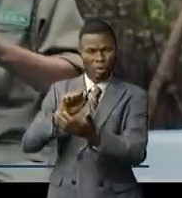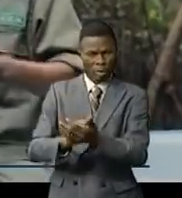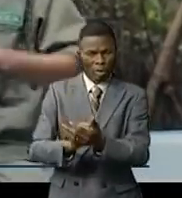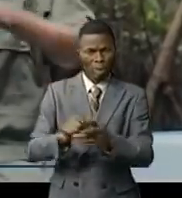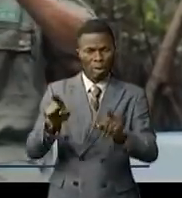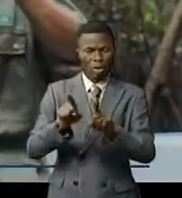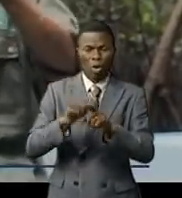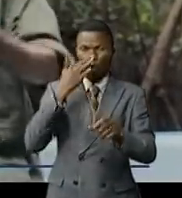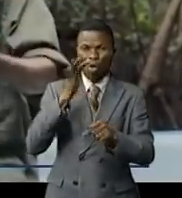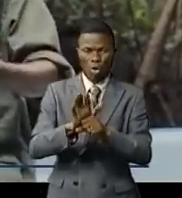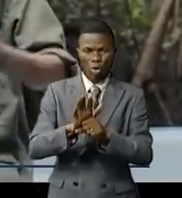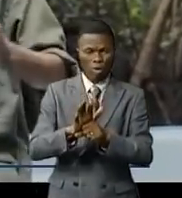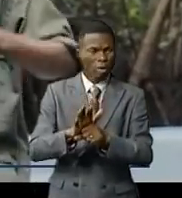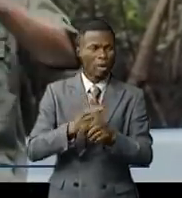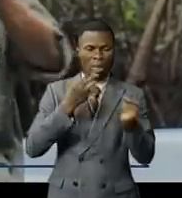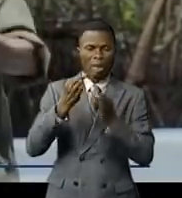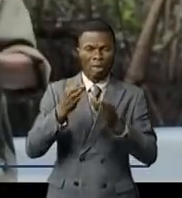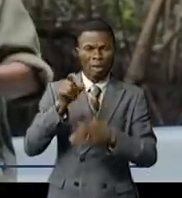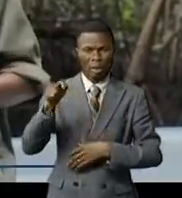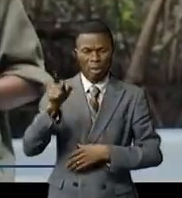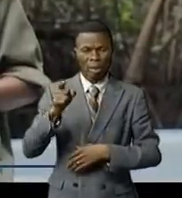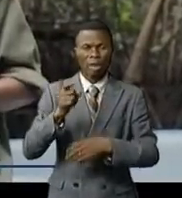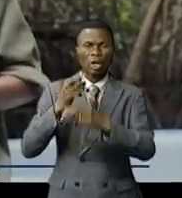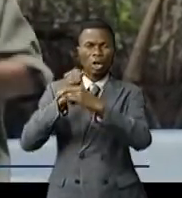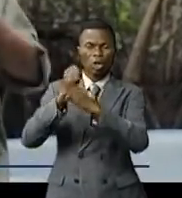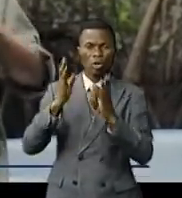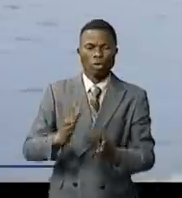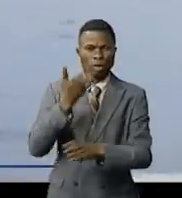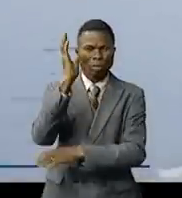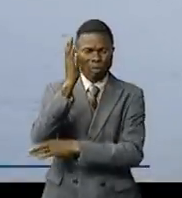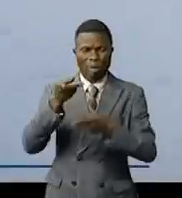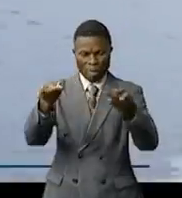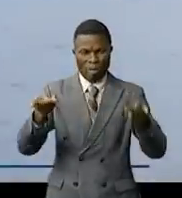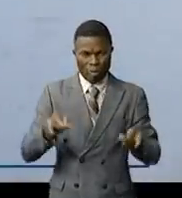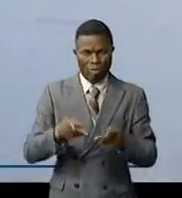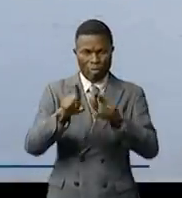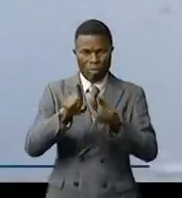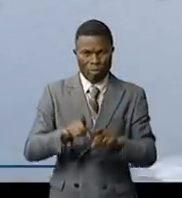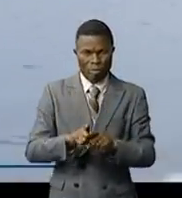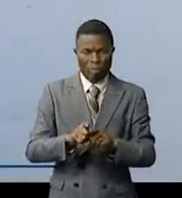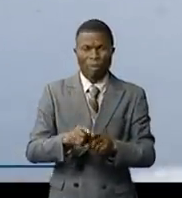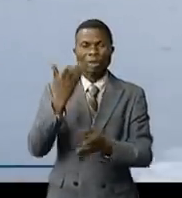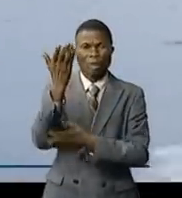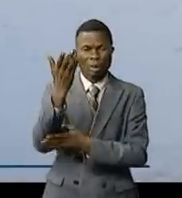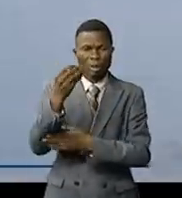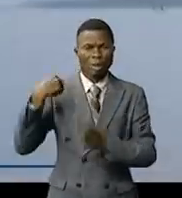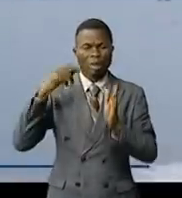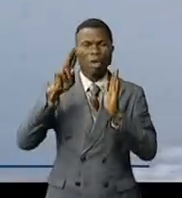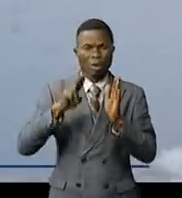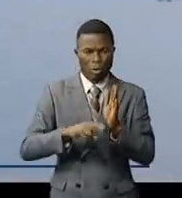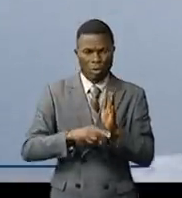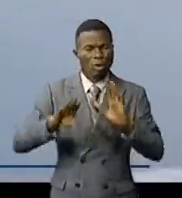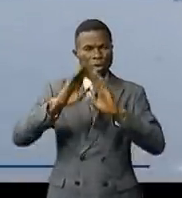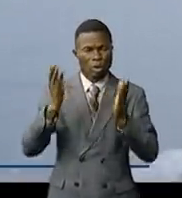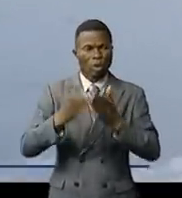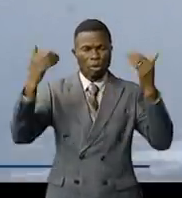le confirme Ngelim Pailuzon, conservateur de parcs. Ainsi est-il demandé au gouvernement et à toutes